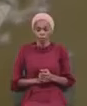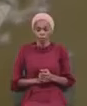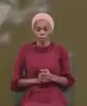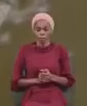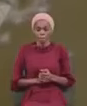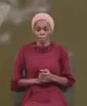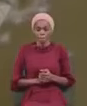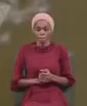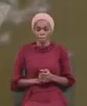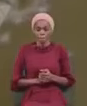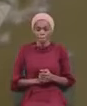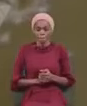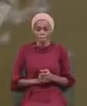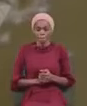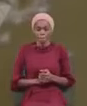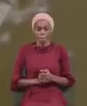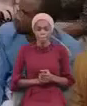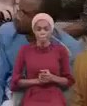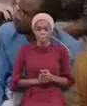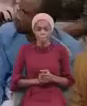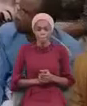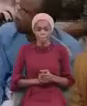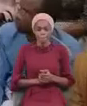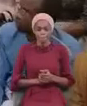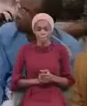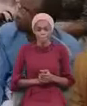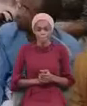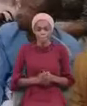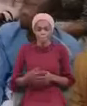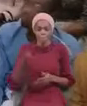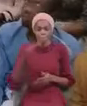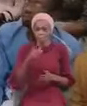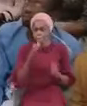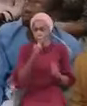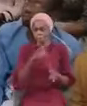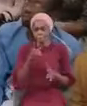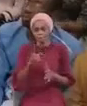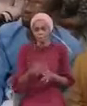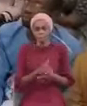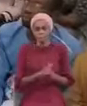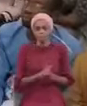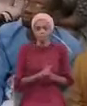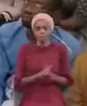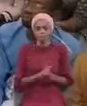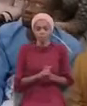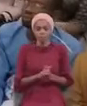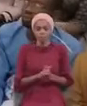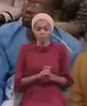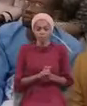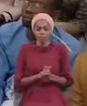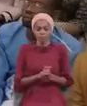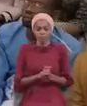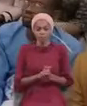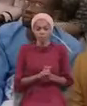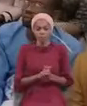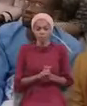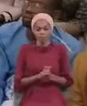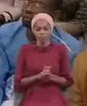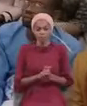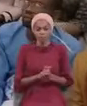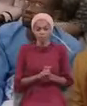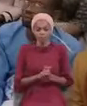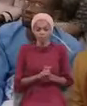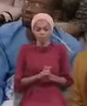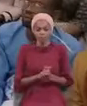ça merci que Dieu bénisse mtenant un peut aller de l'avant dans ce que nous